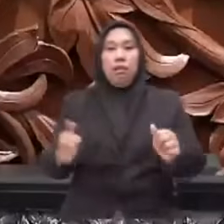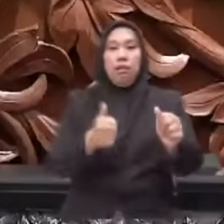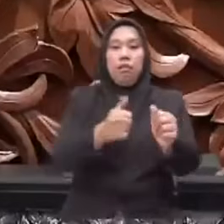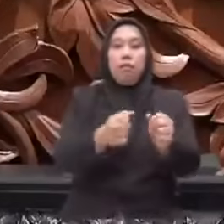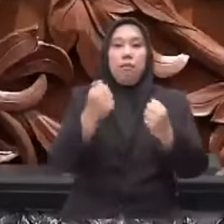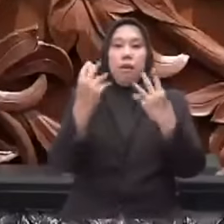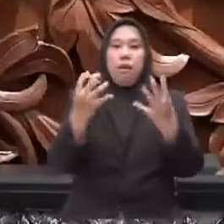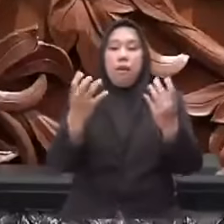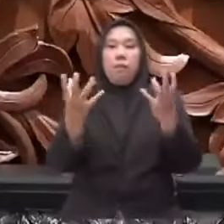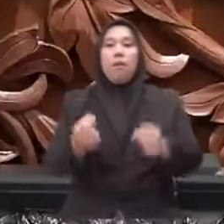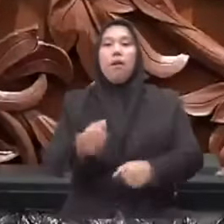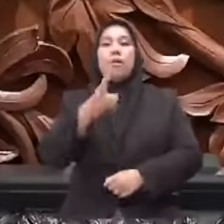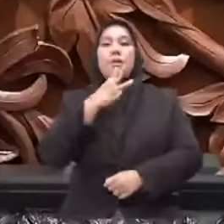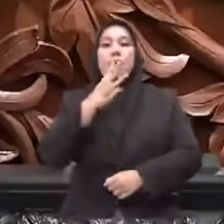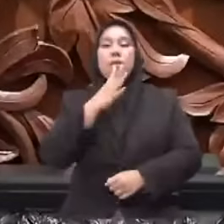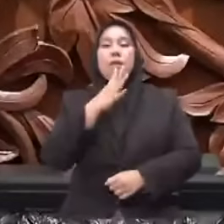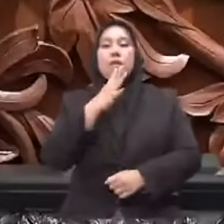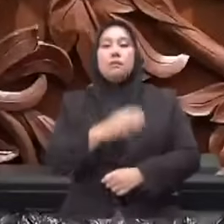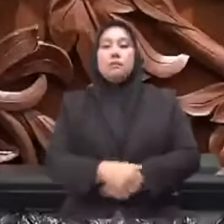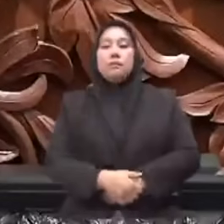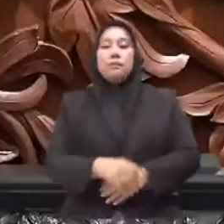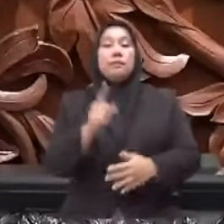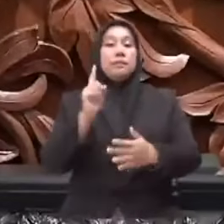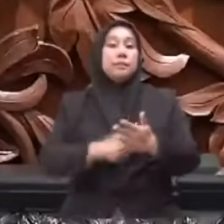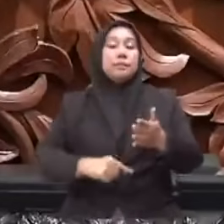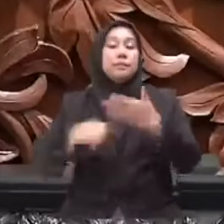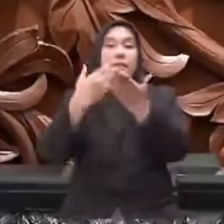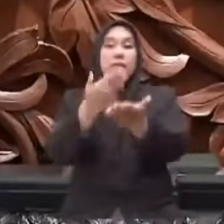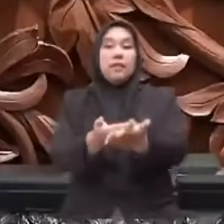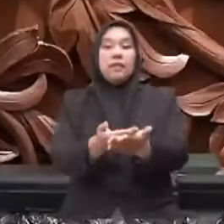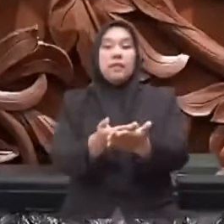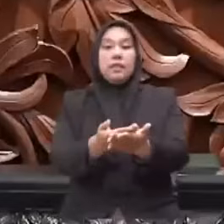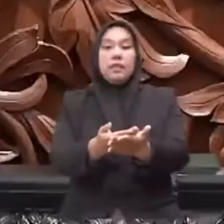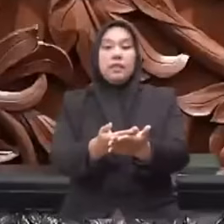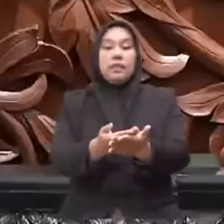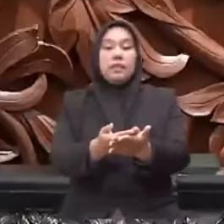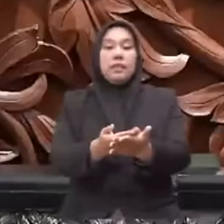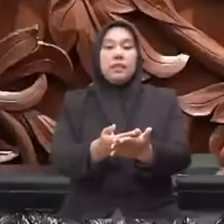cakap. Apa yang telah disarankan oleh Yang Berhormat